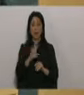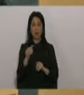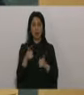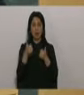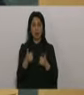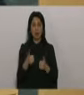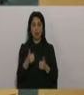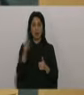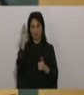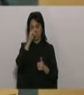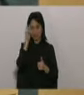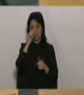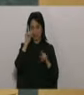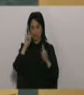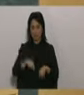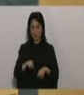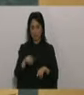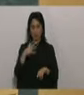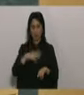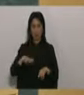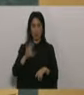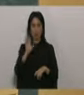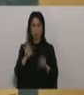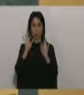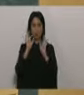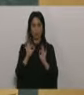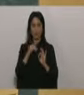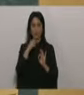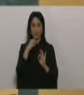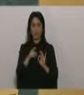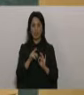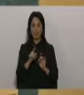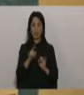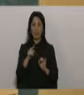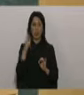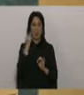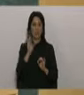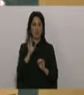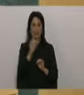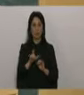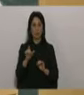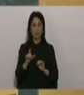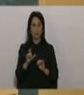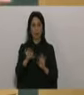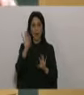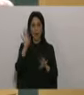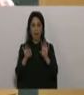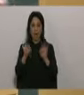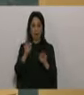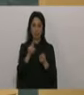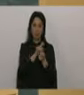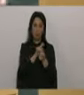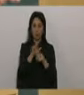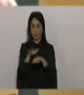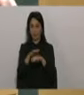კარგად ისწავლა და იცი სამ ქვეყანაში კიდე უფრო სწორად რომ თქვა, ვინმეს რომ არ ვაწყენინო რეალურად გარჩევა ბოროტის და